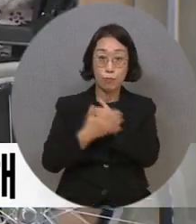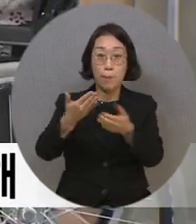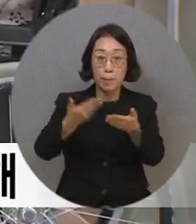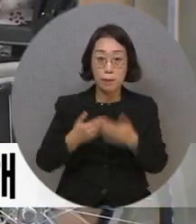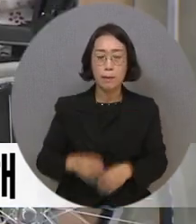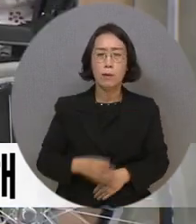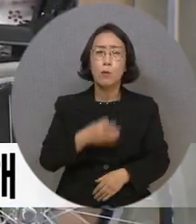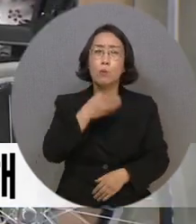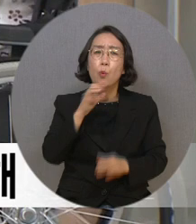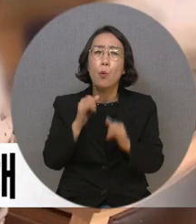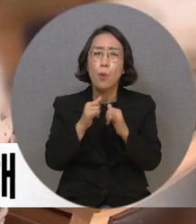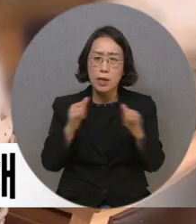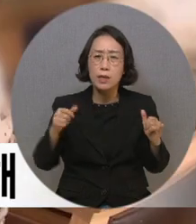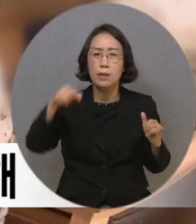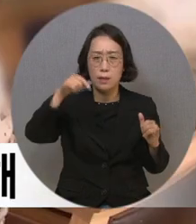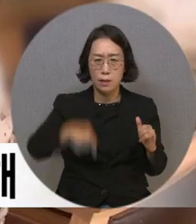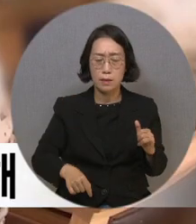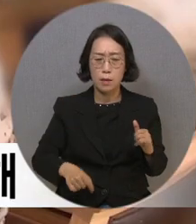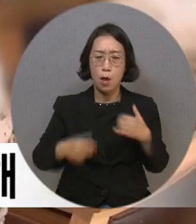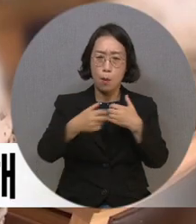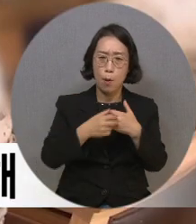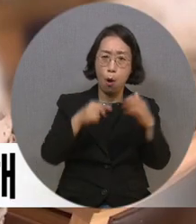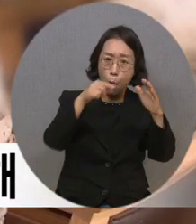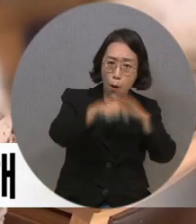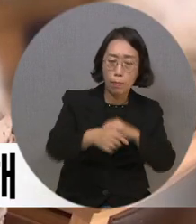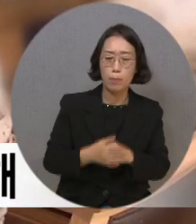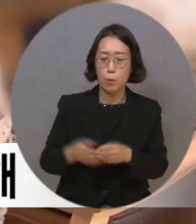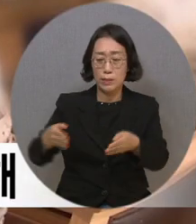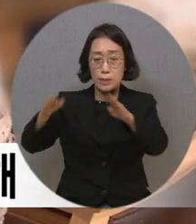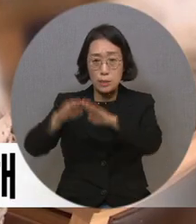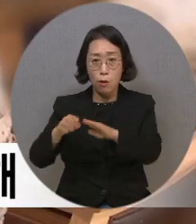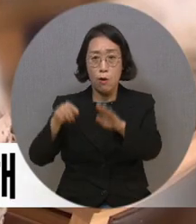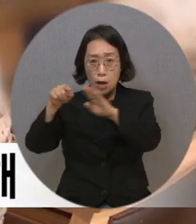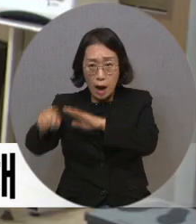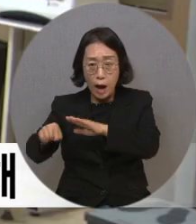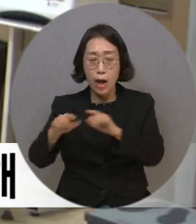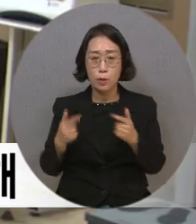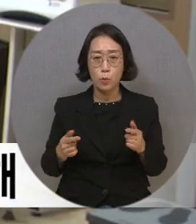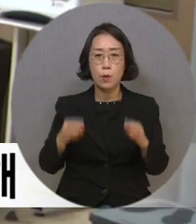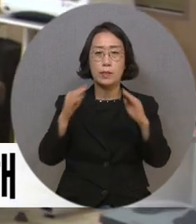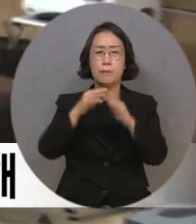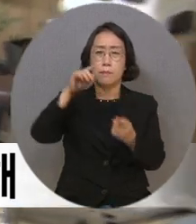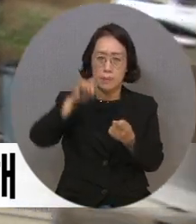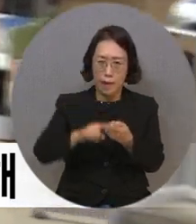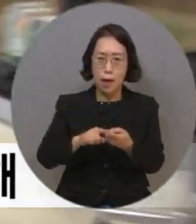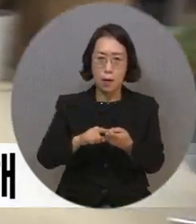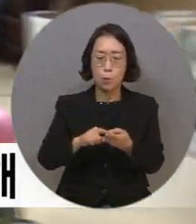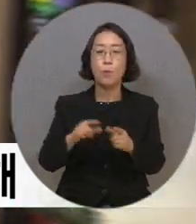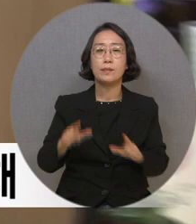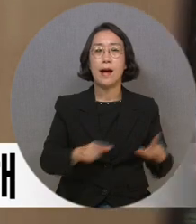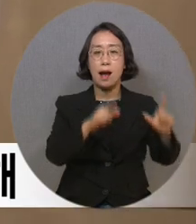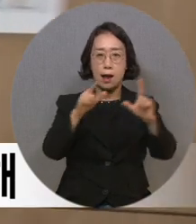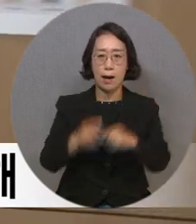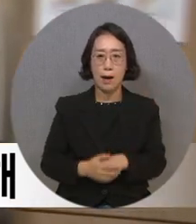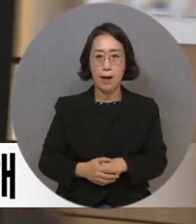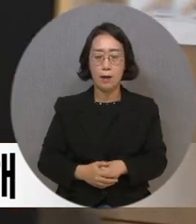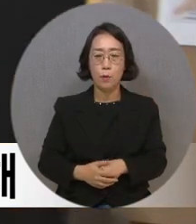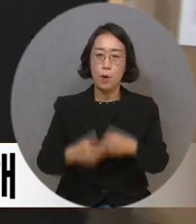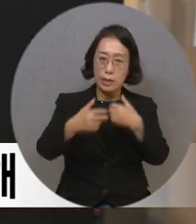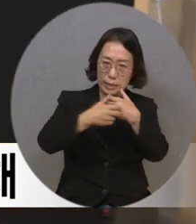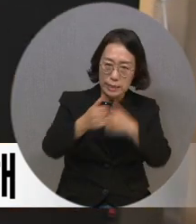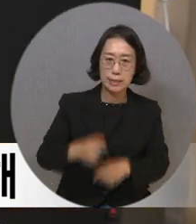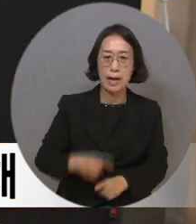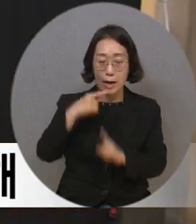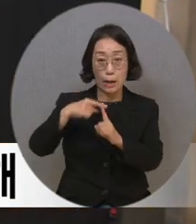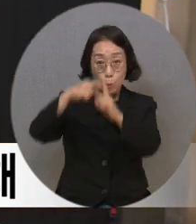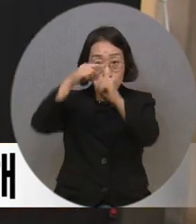불편한 노인이 병원이나 시설이 아닌 살던 곳에서 계속 거주할 수 있도록 의사와 간호사, 사회복지사가 직접